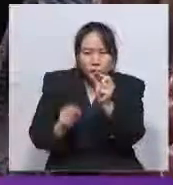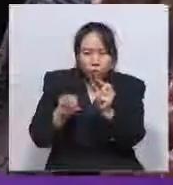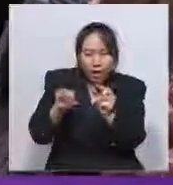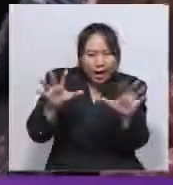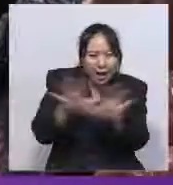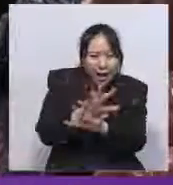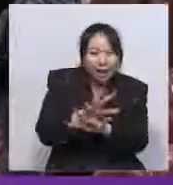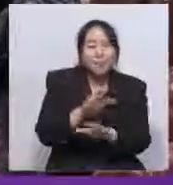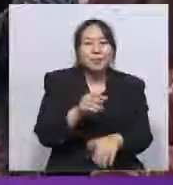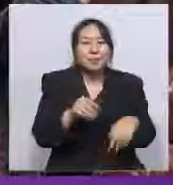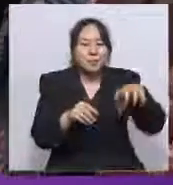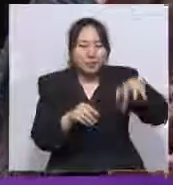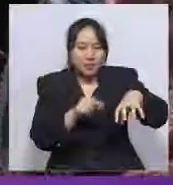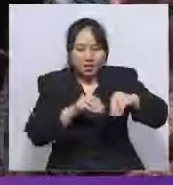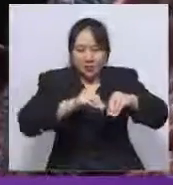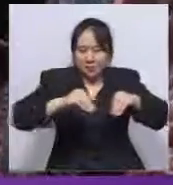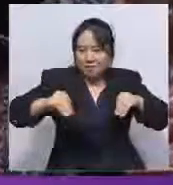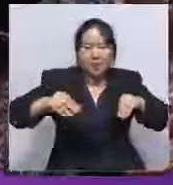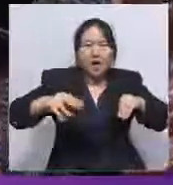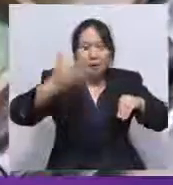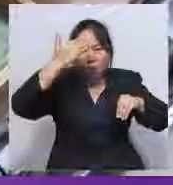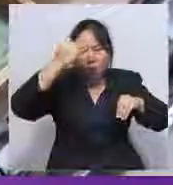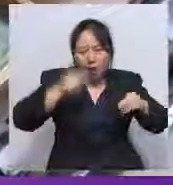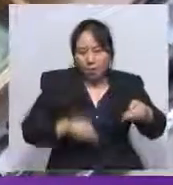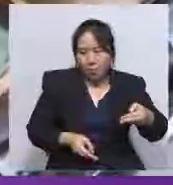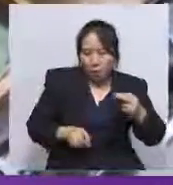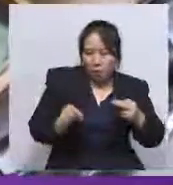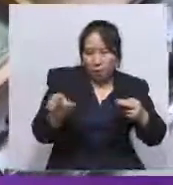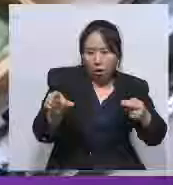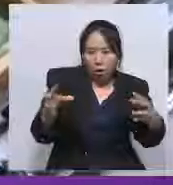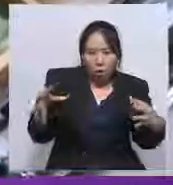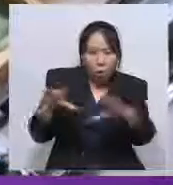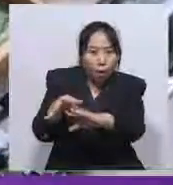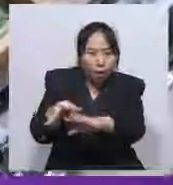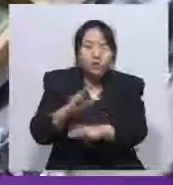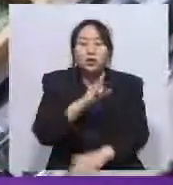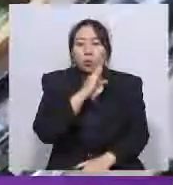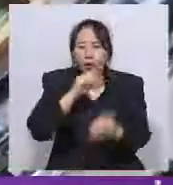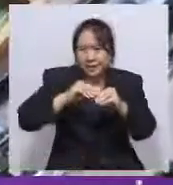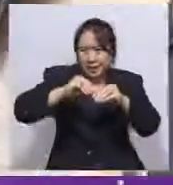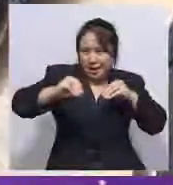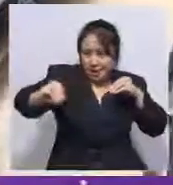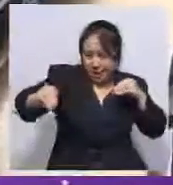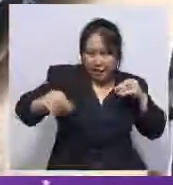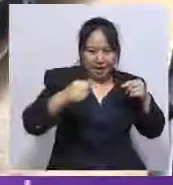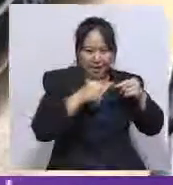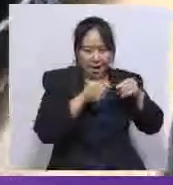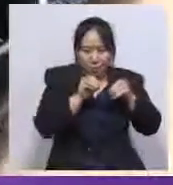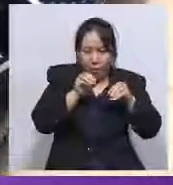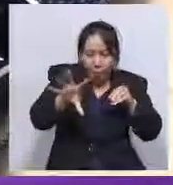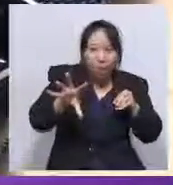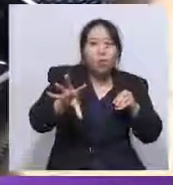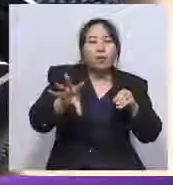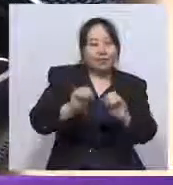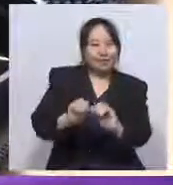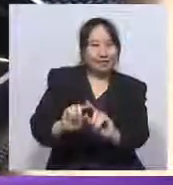การถูกยิงออกมาจากสถานที่ไม่ไกลเพราะว่าหัวกระสุนรวมกันเป็นกระจุกแต่ถ้าหากยิงมาจากที่ไกลหัวกระสุนจะกระจายออ